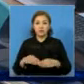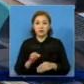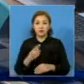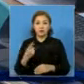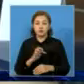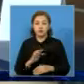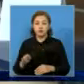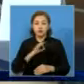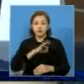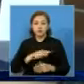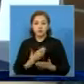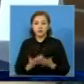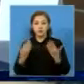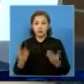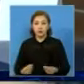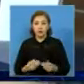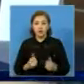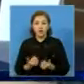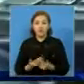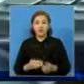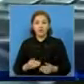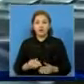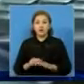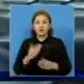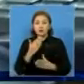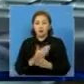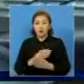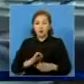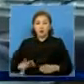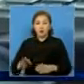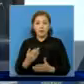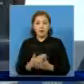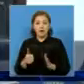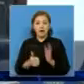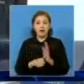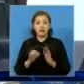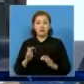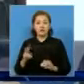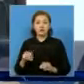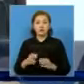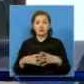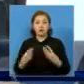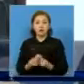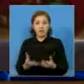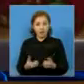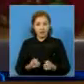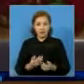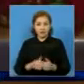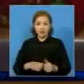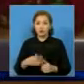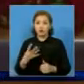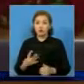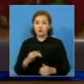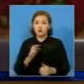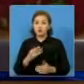ақша жұмсалды. Бүгінгі күнге дейін мұнда кепілдендірілген көмекті облыс бойынша 6201 отбасы алып келді. Алдағы